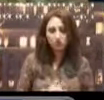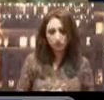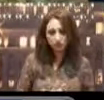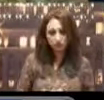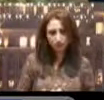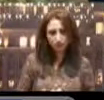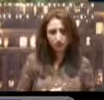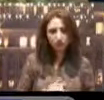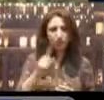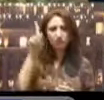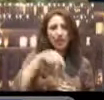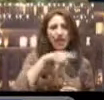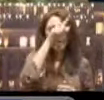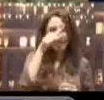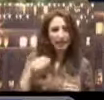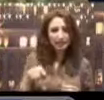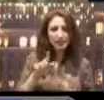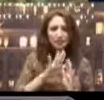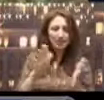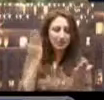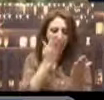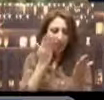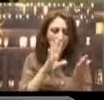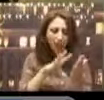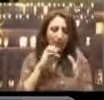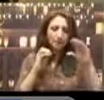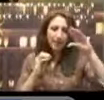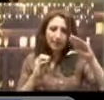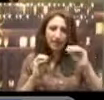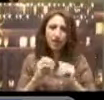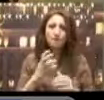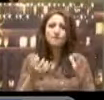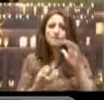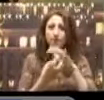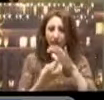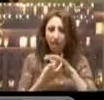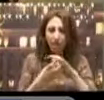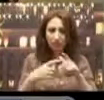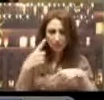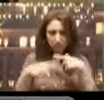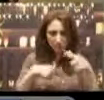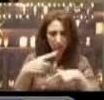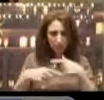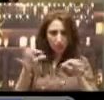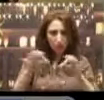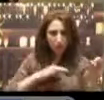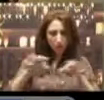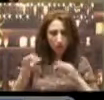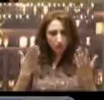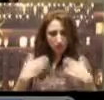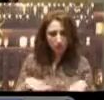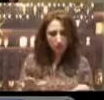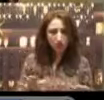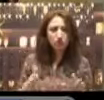اكس بلس واي ايكوال زد بس يعني، بس يعني وكملت هندسه. كملت هندسه واتخرجت،